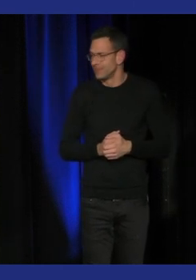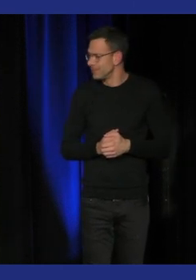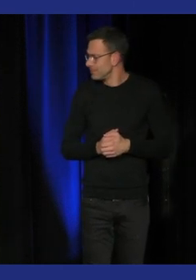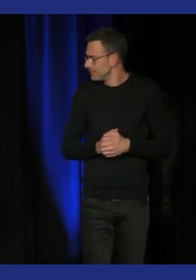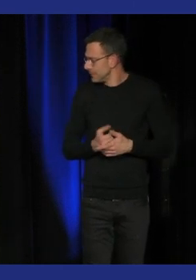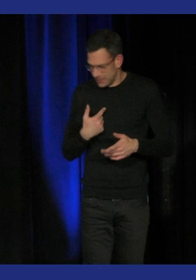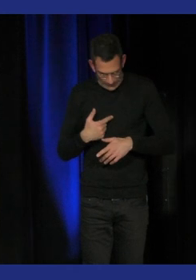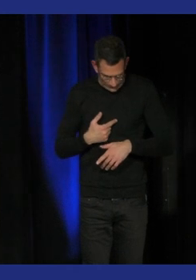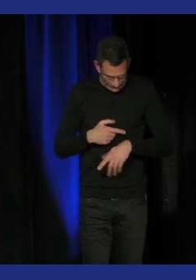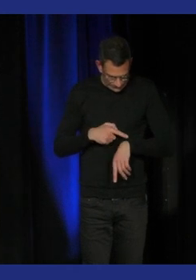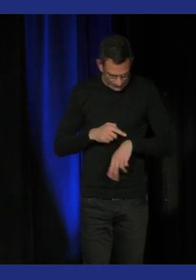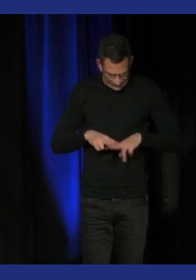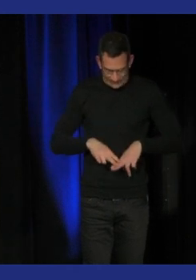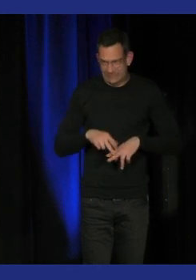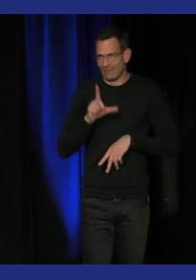Il me reste 20 secondes.